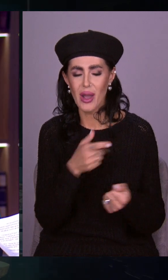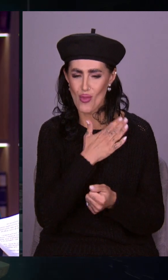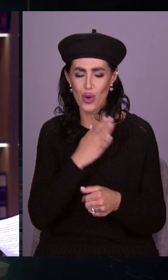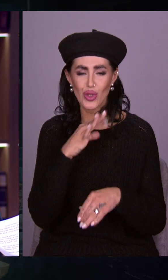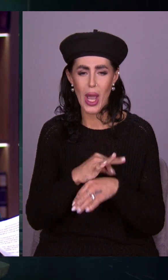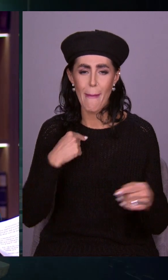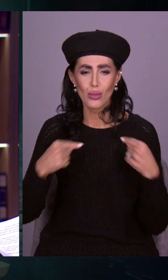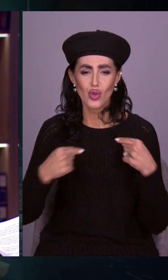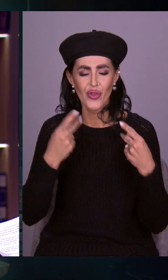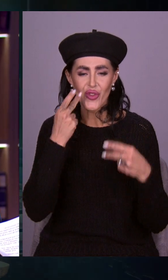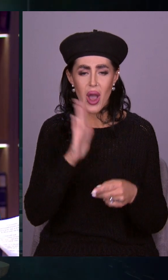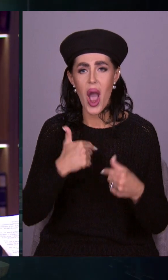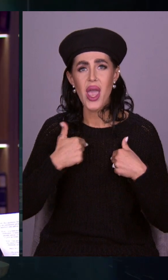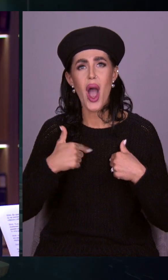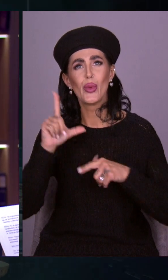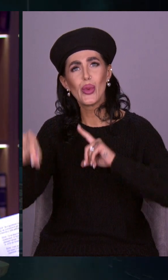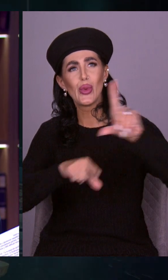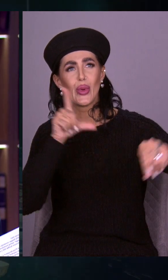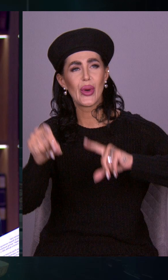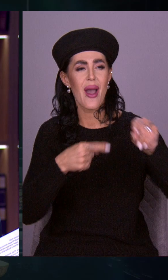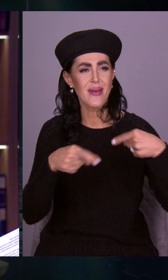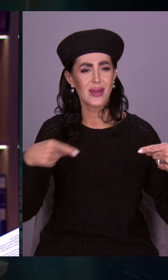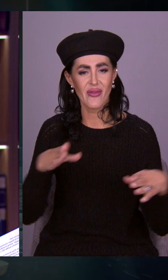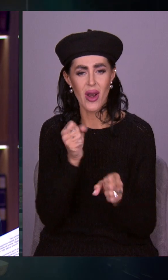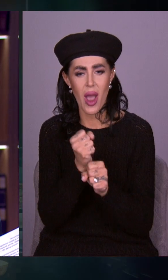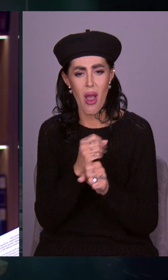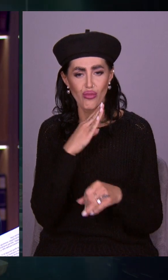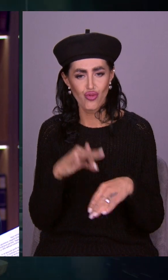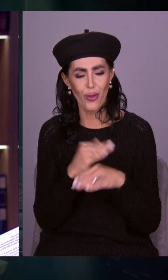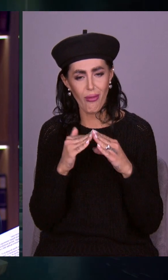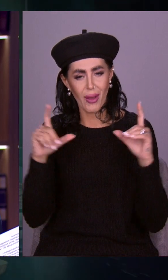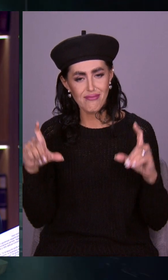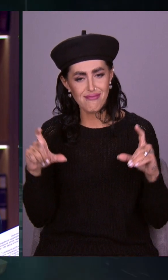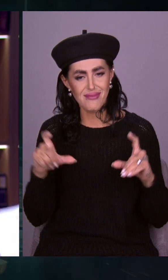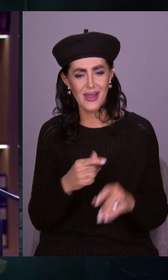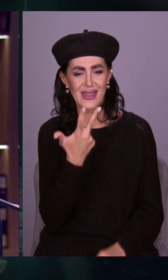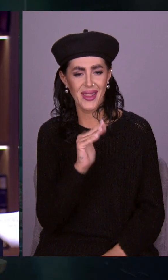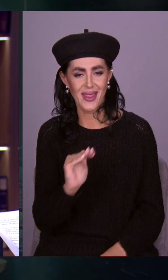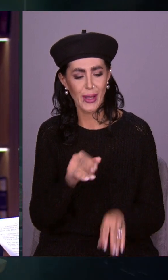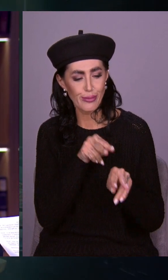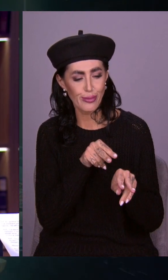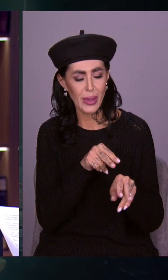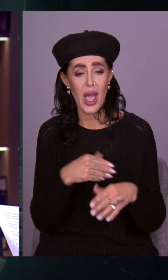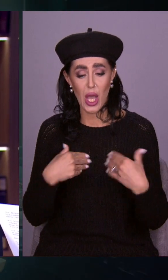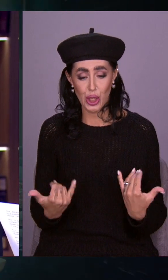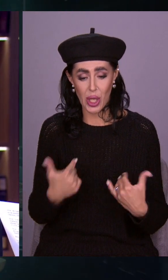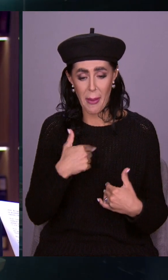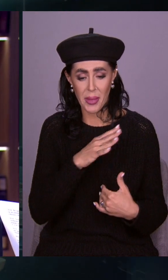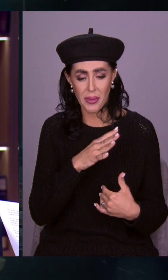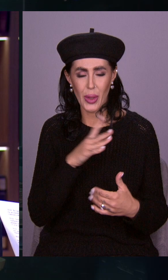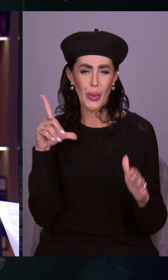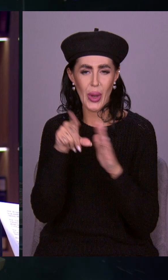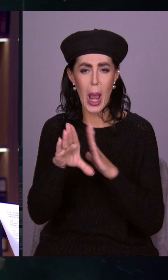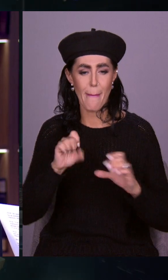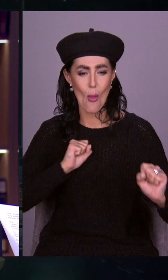одно постійно в якихось гастролях, відрядженнях, а вона все ж таки значно більше часу з ними проводить. І от зараз я буквально повернувся з 5-денного відрядження, і